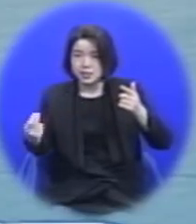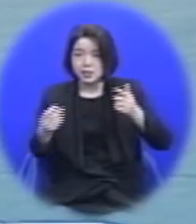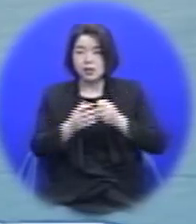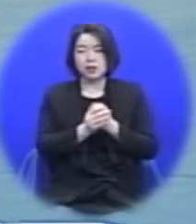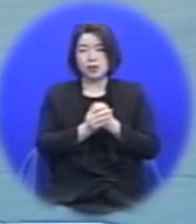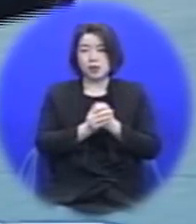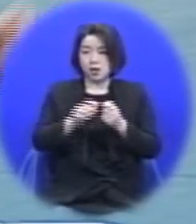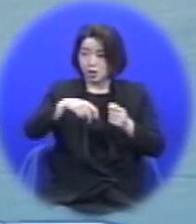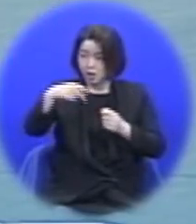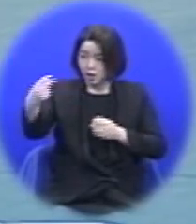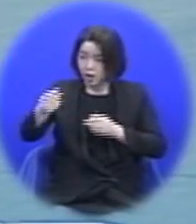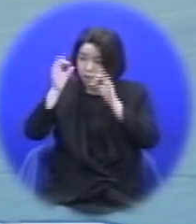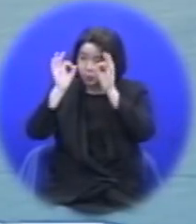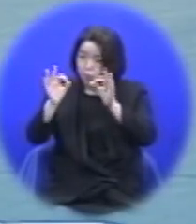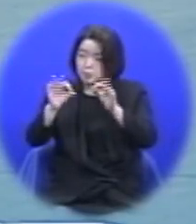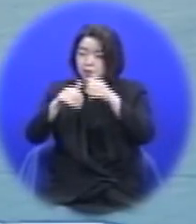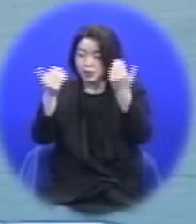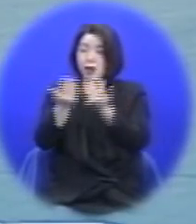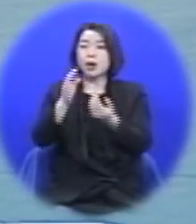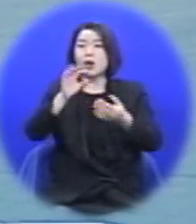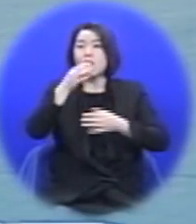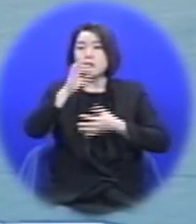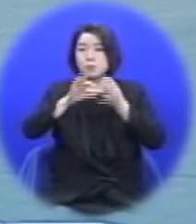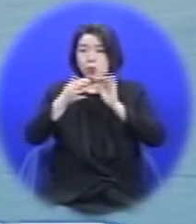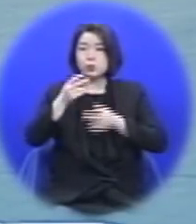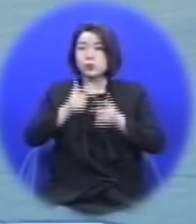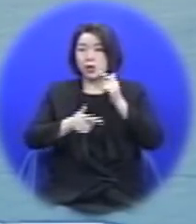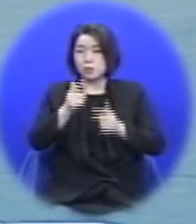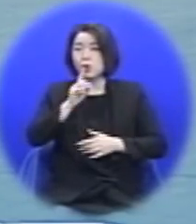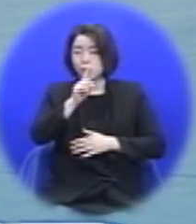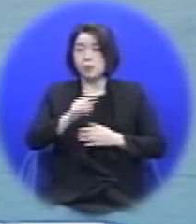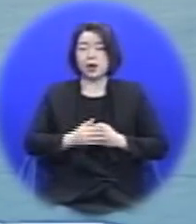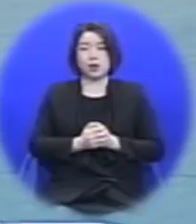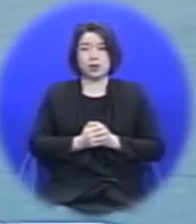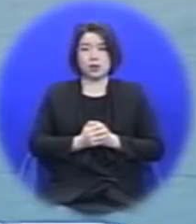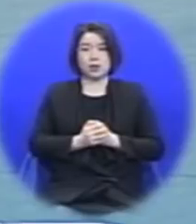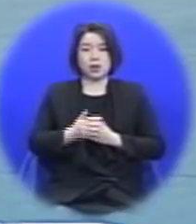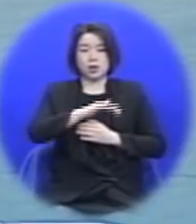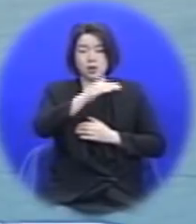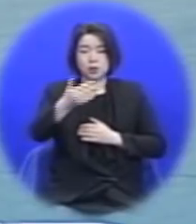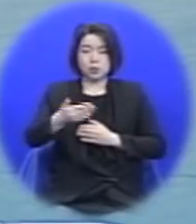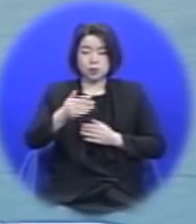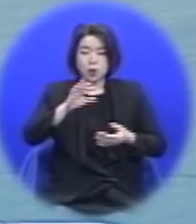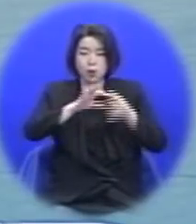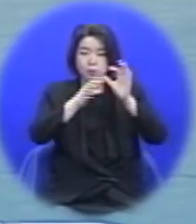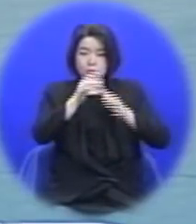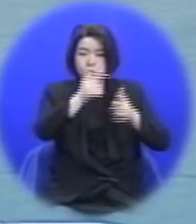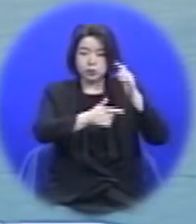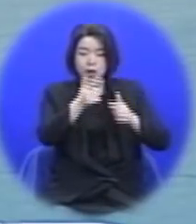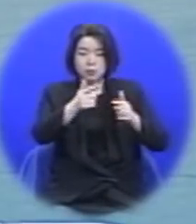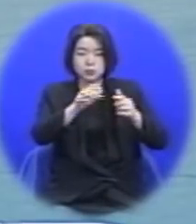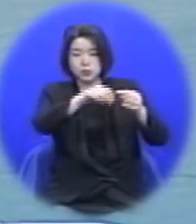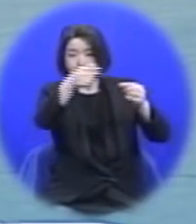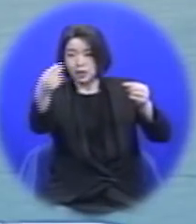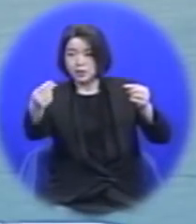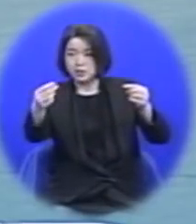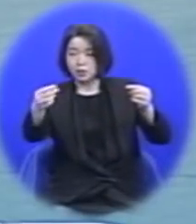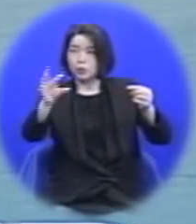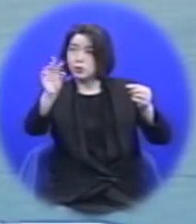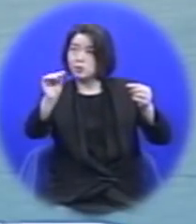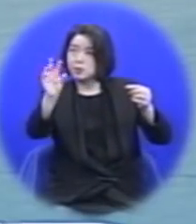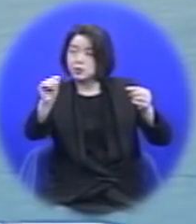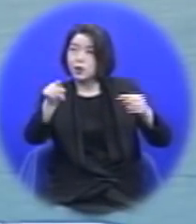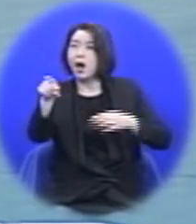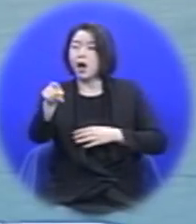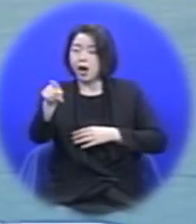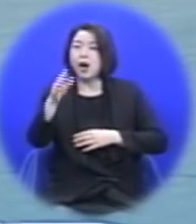다 포도나무라고 하는 거죠. 여러분이 포도나무의 가지를 이렇게 만지고 이거 포도나무네 그렇게 이야기를